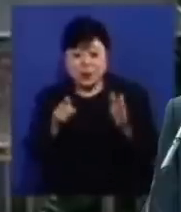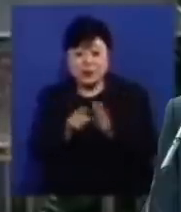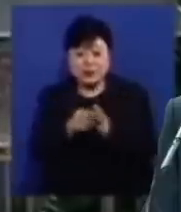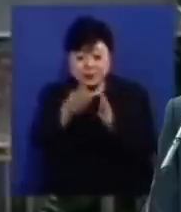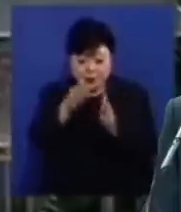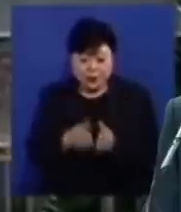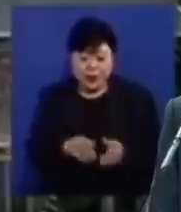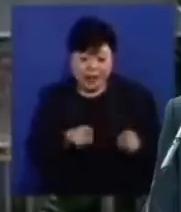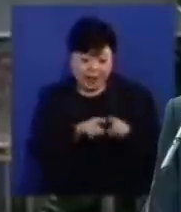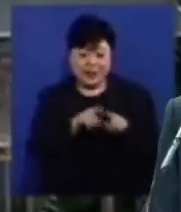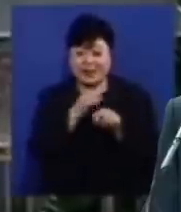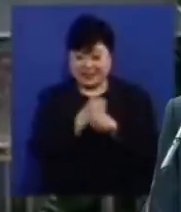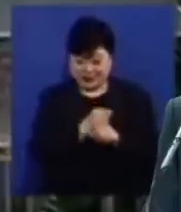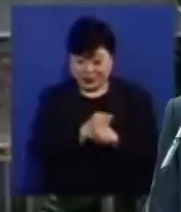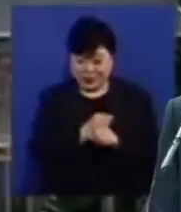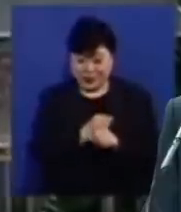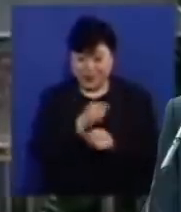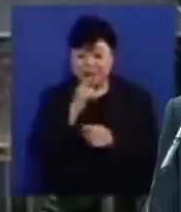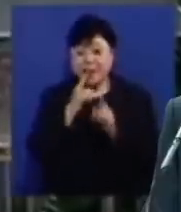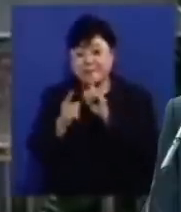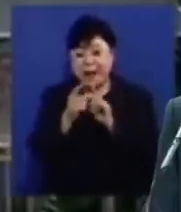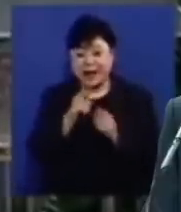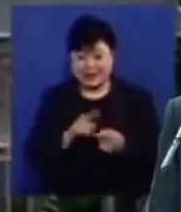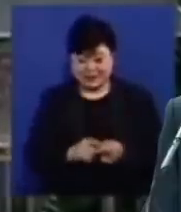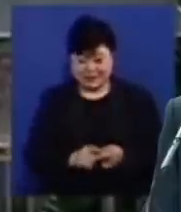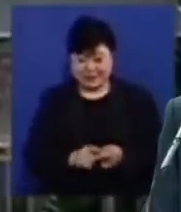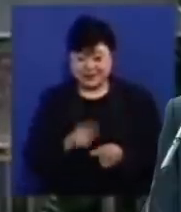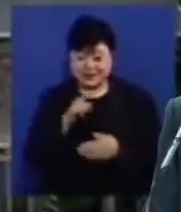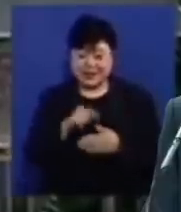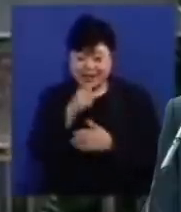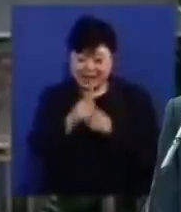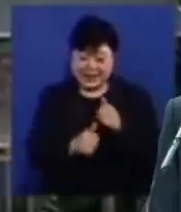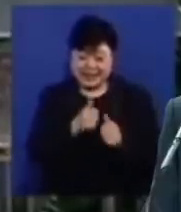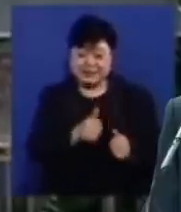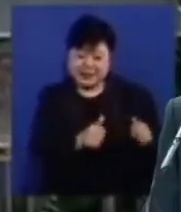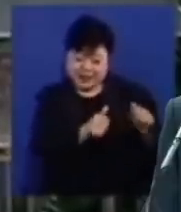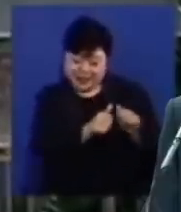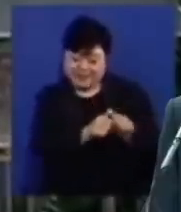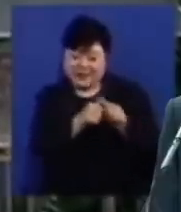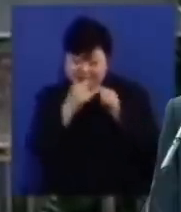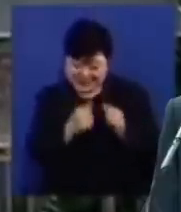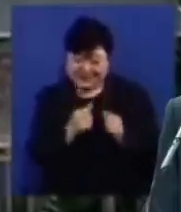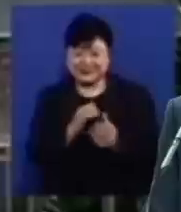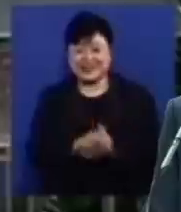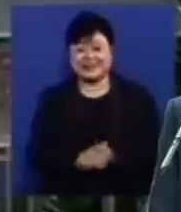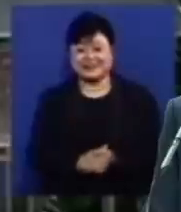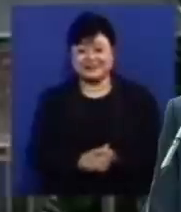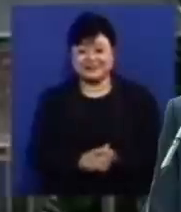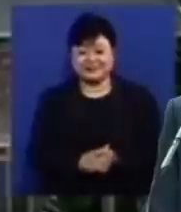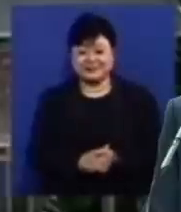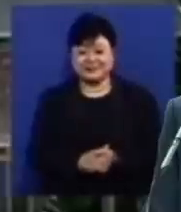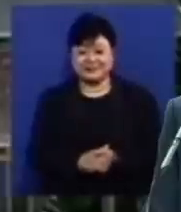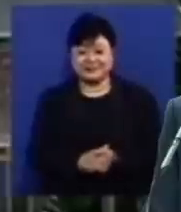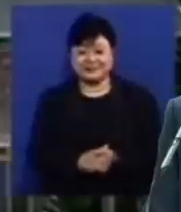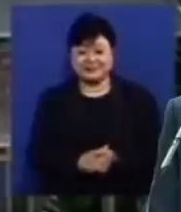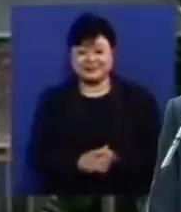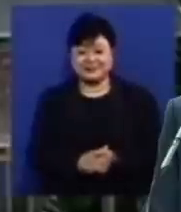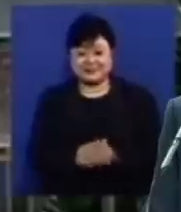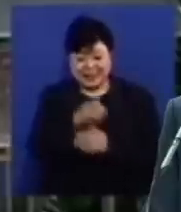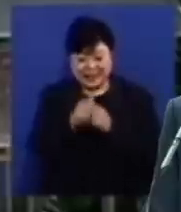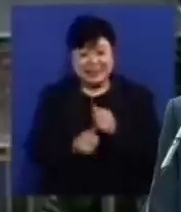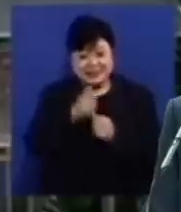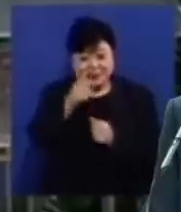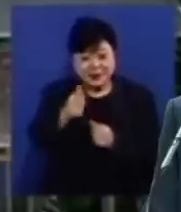통해서 동행하시고 우리 말하는데 그 안에 하나님이 우리와 함께 역사하는 것입니다. 그러므로